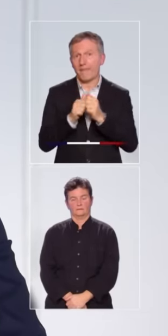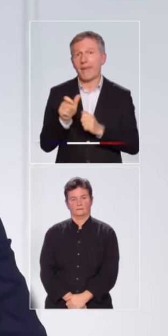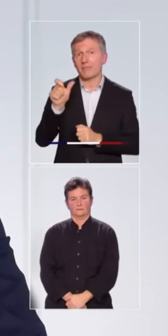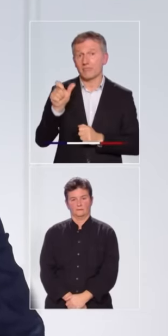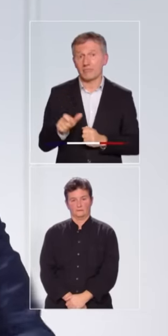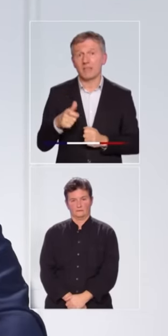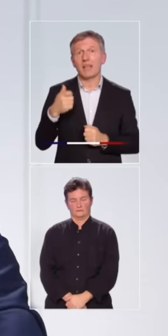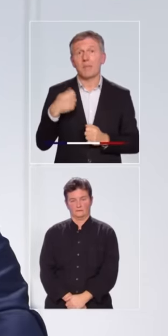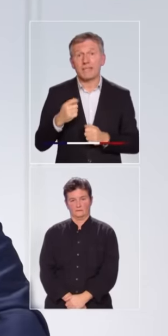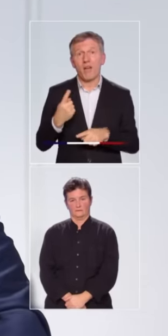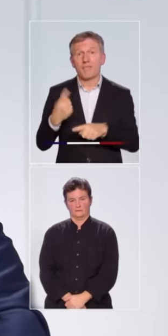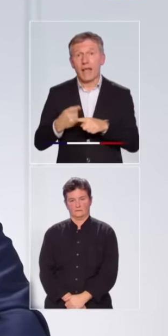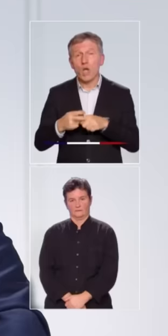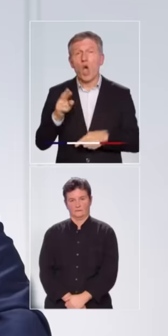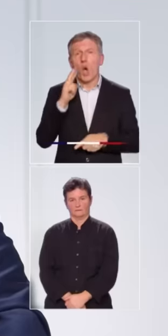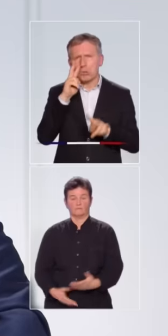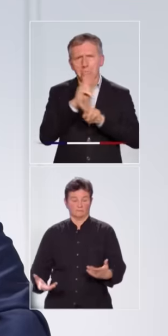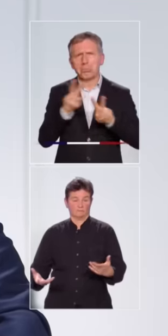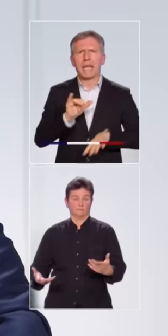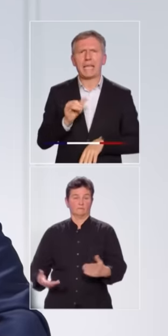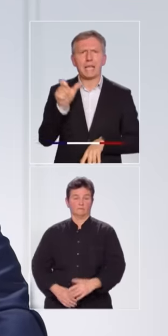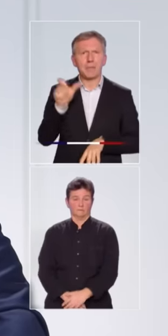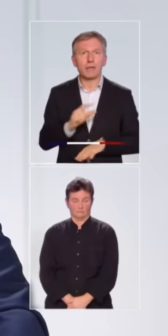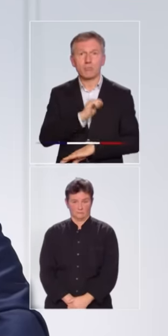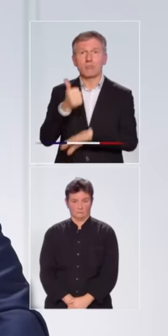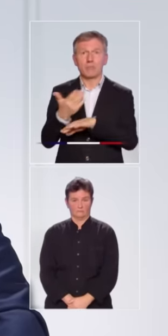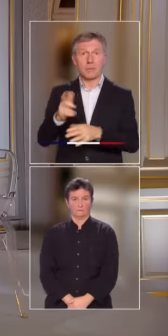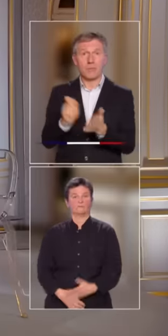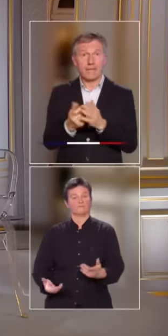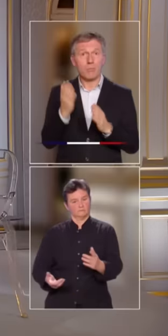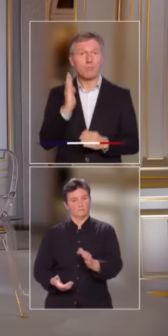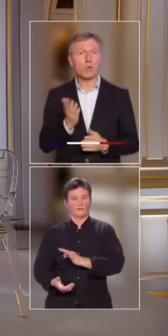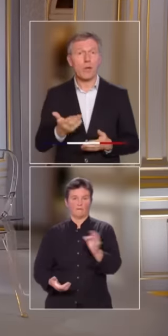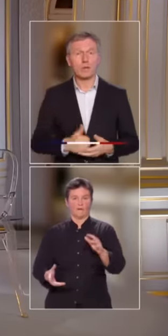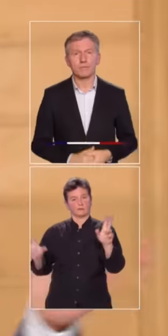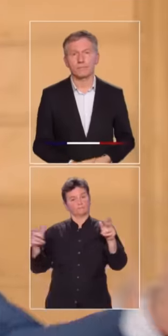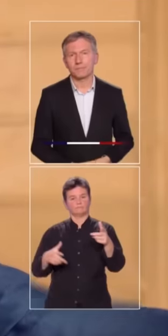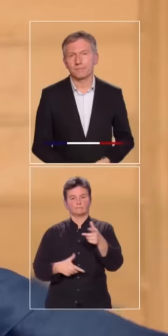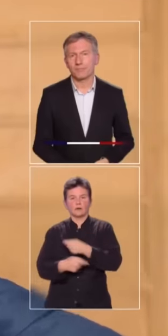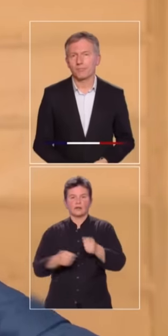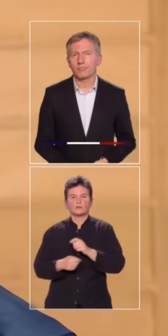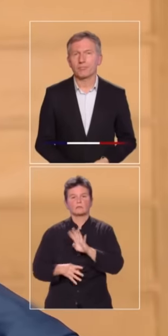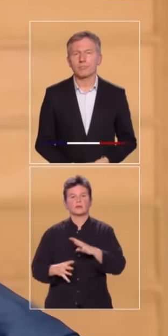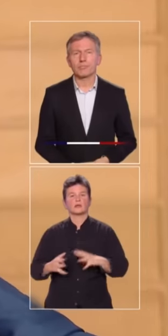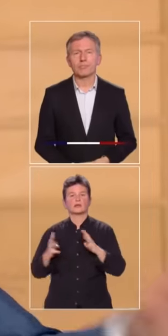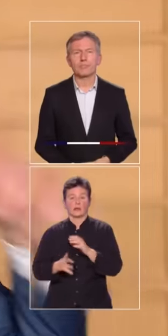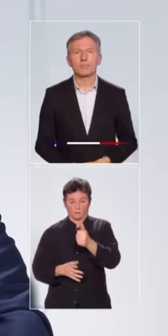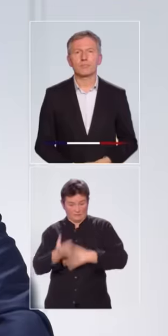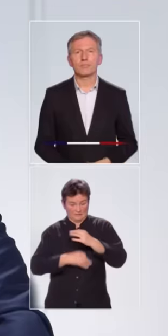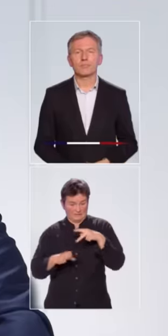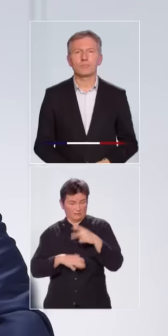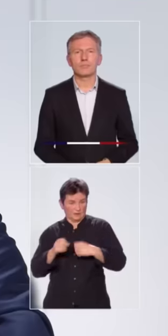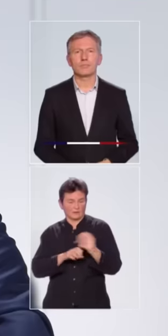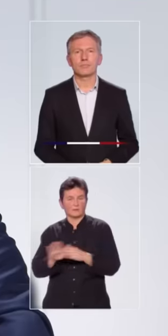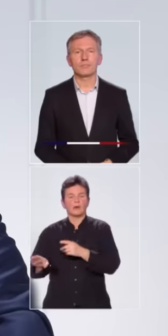président de la Fédération de Russie, quel qu'il soit, au moment où cela s'imposera. Et la France est en économie de guerre, disiez-vous, au début de l'année. Vous parliez des